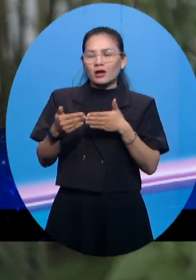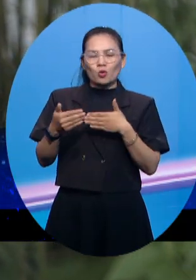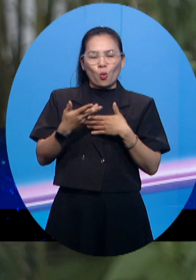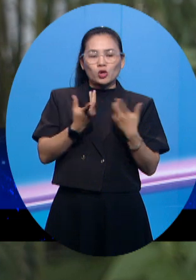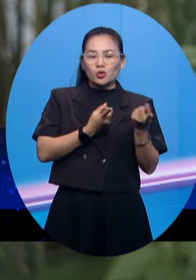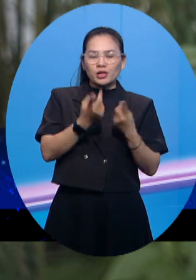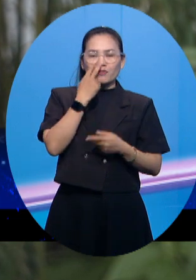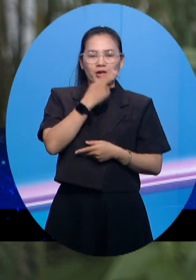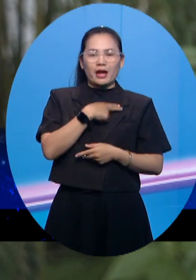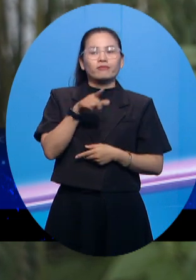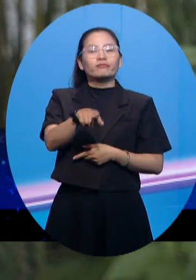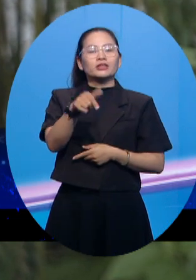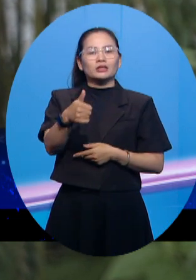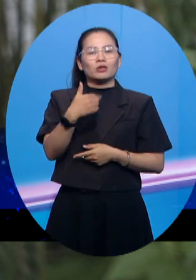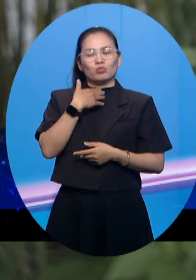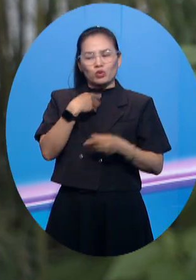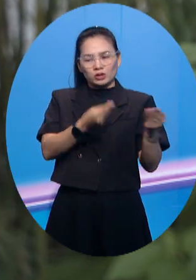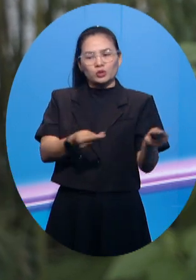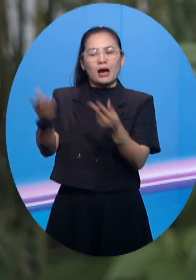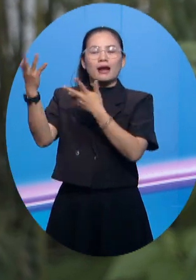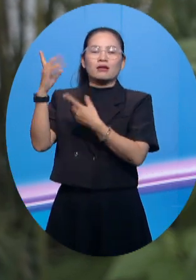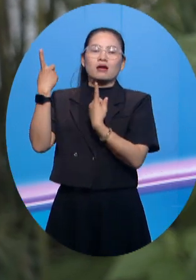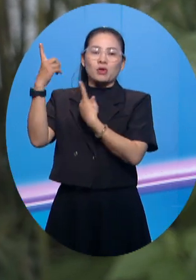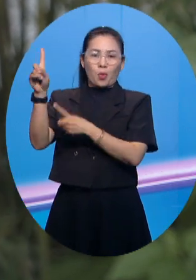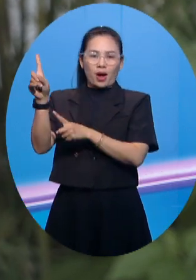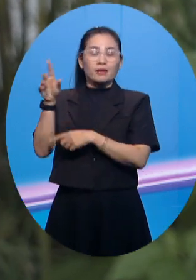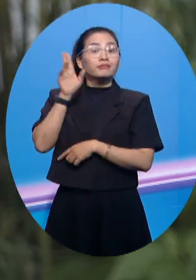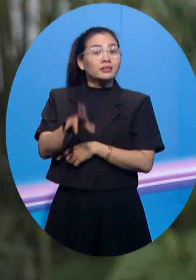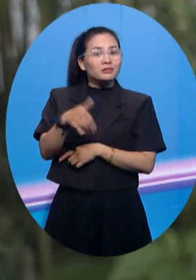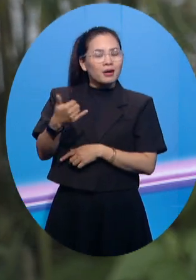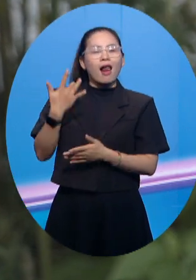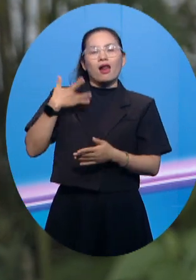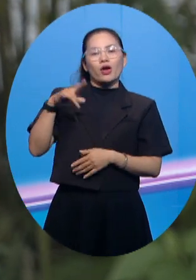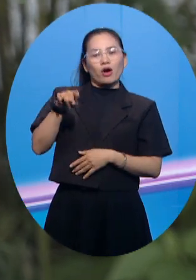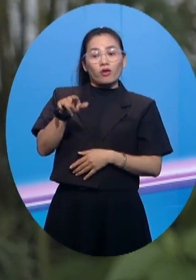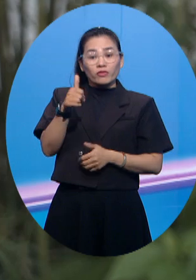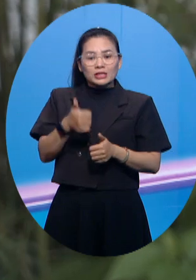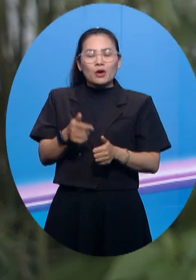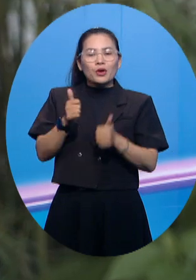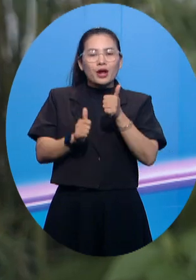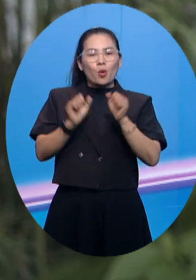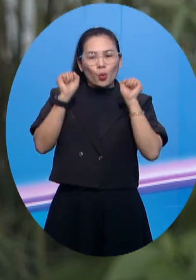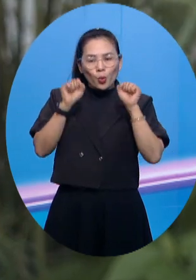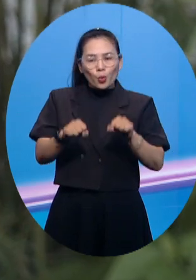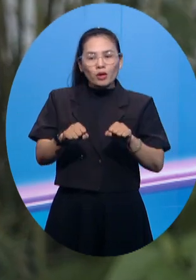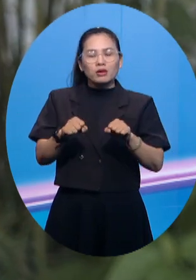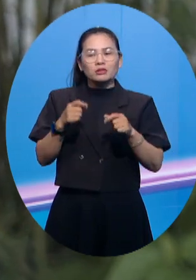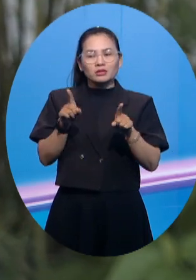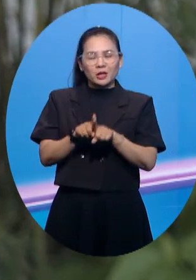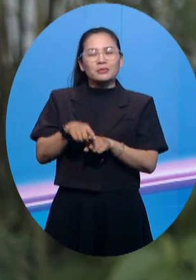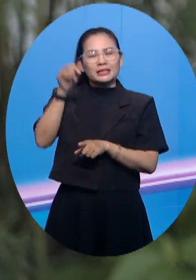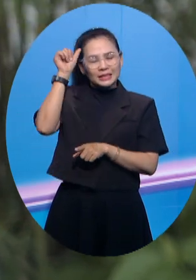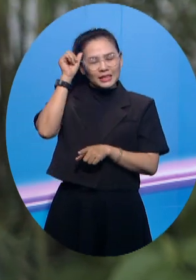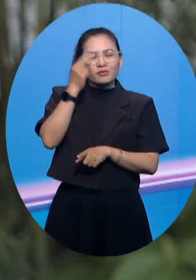nghiệp khi mà bước đầu đi xuất khẩu ra nước ngoài. Nhưng nó sẽ là một cái lợi thế khi đã đáp ứng được cái yêu cầu của thị trường Singapore thì có nghĩa